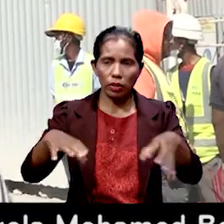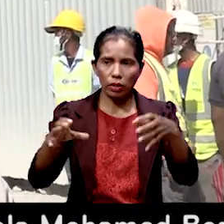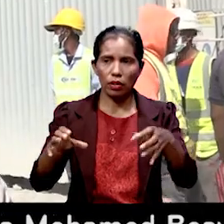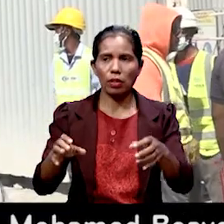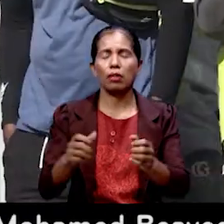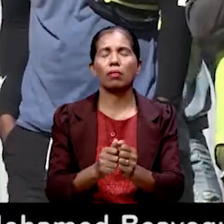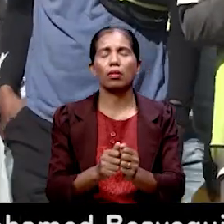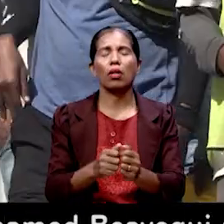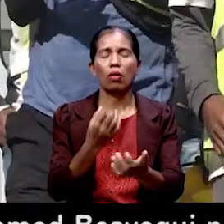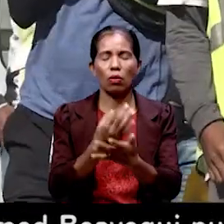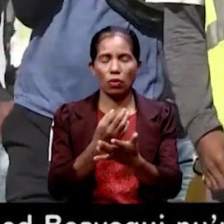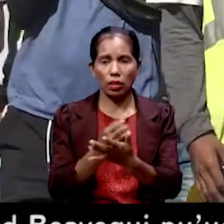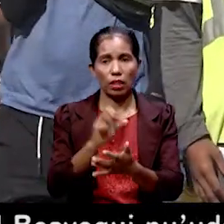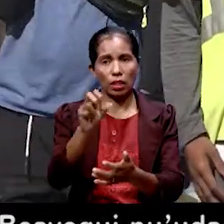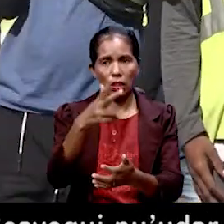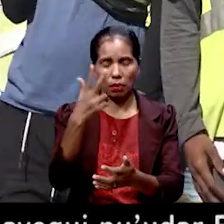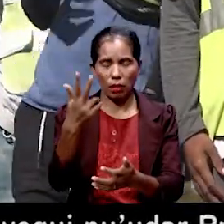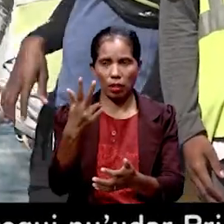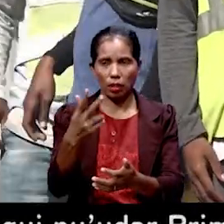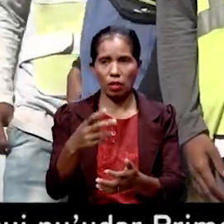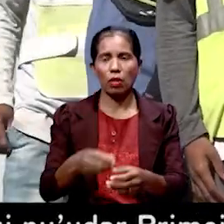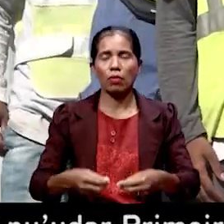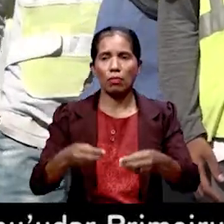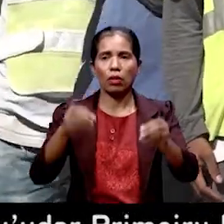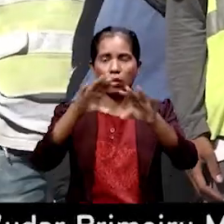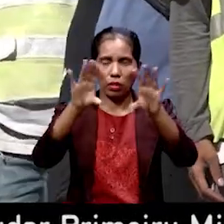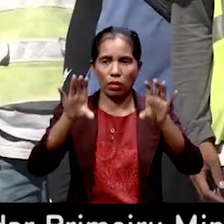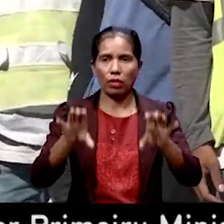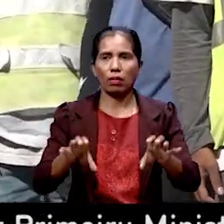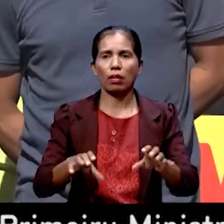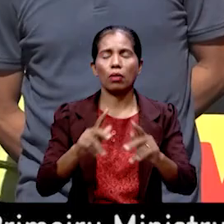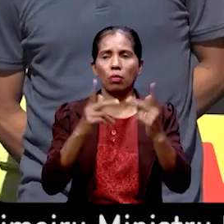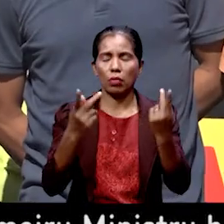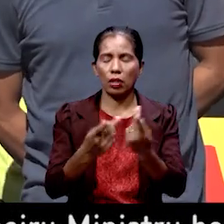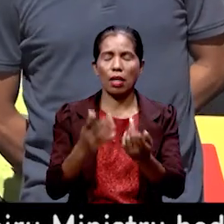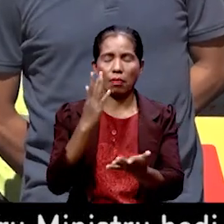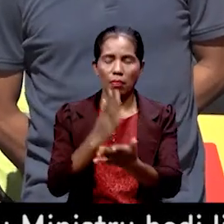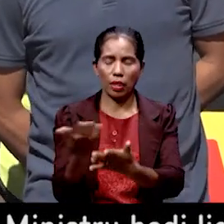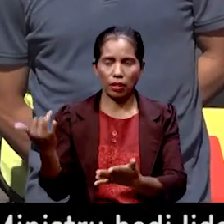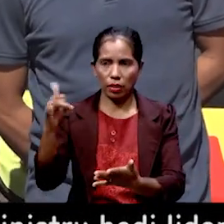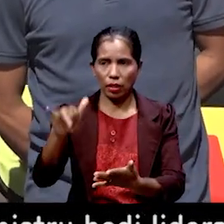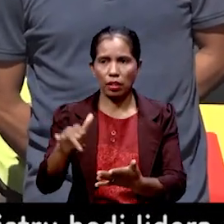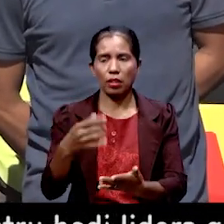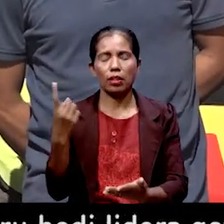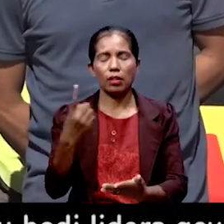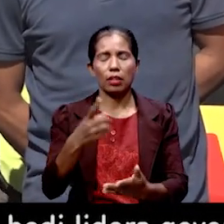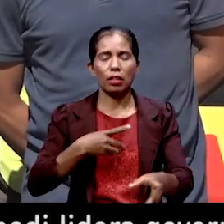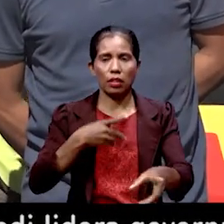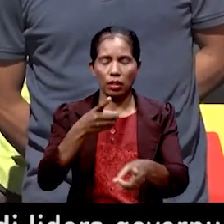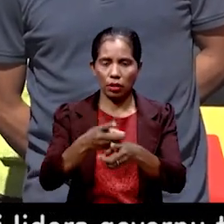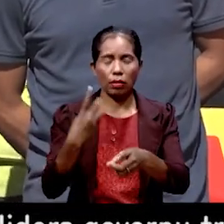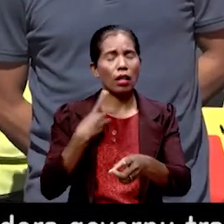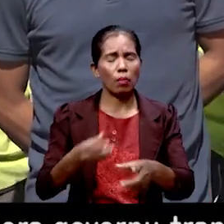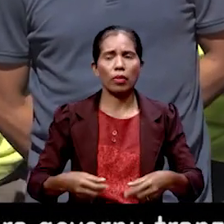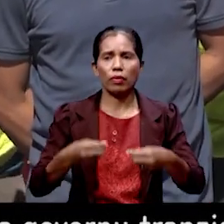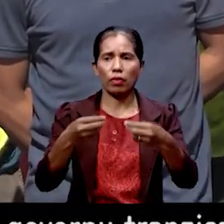13 incluimos o sirani certificado durante kompania hasai sira sempre sirani direto ni amifo